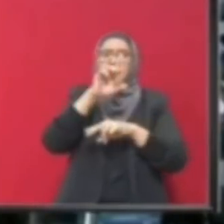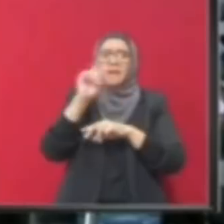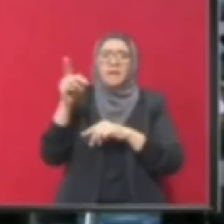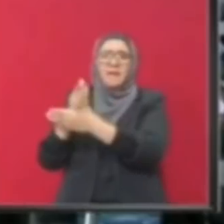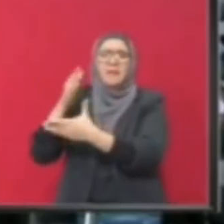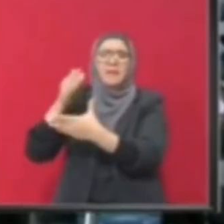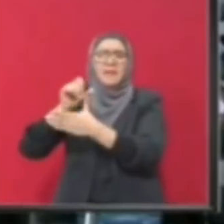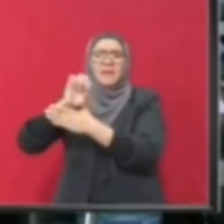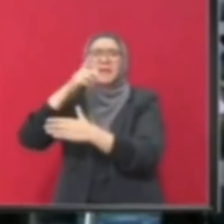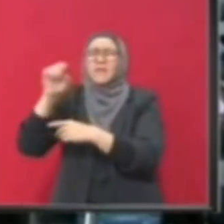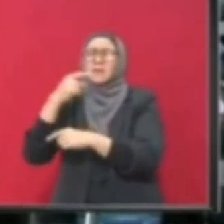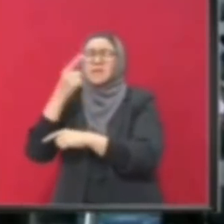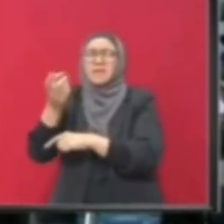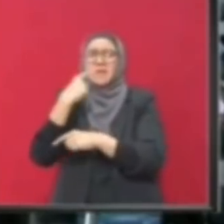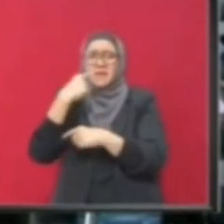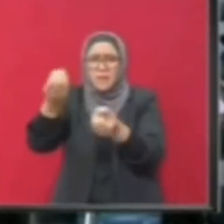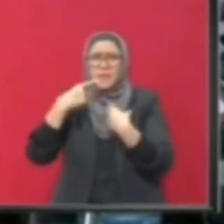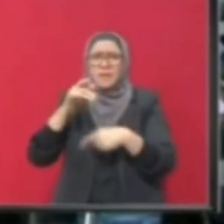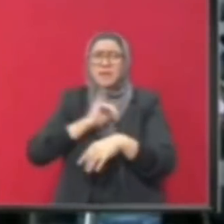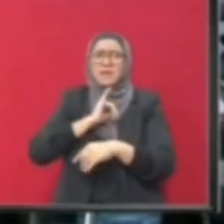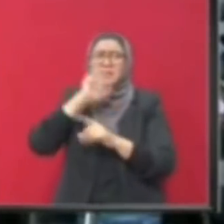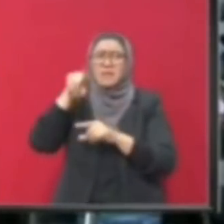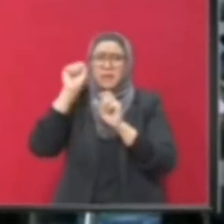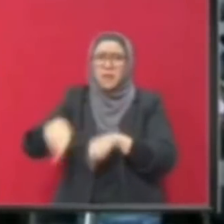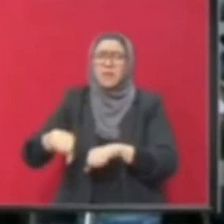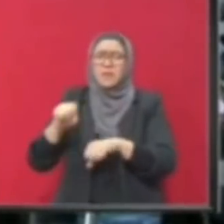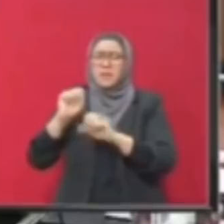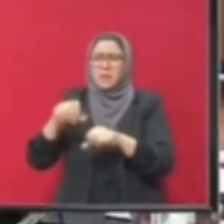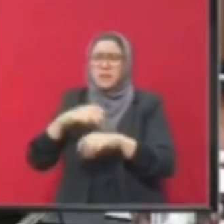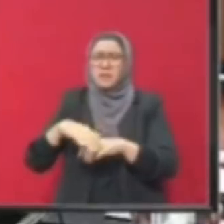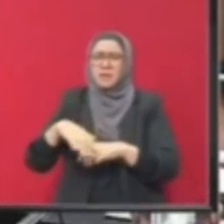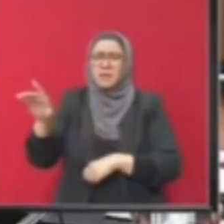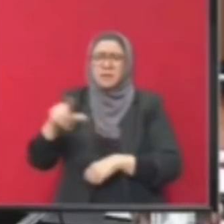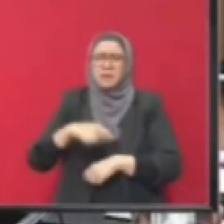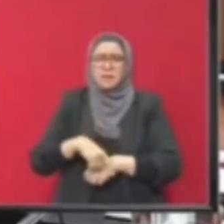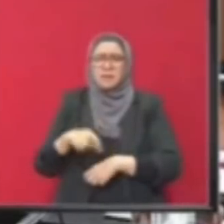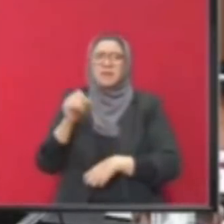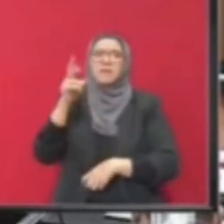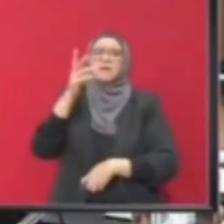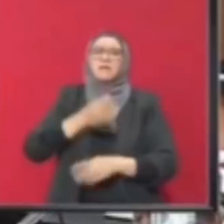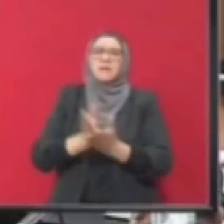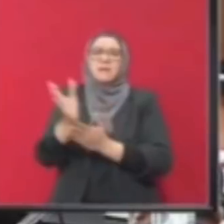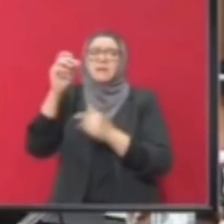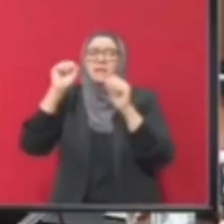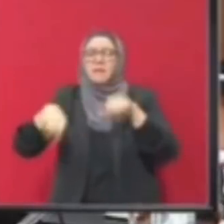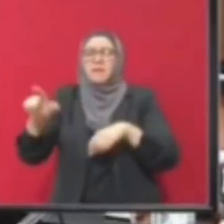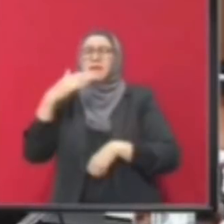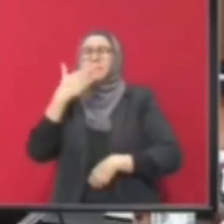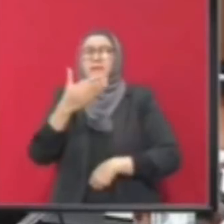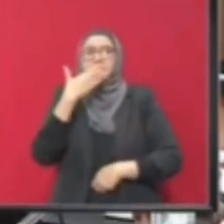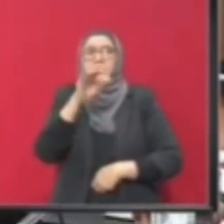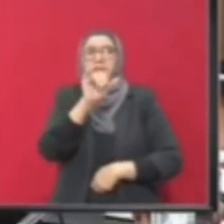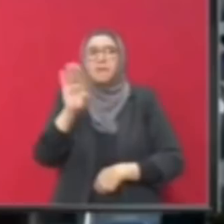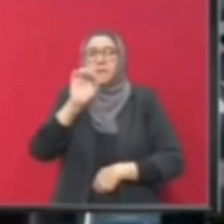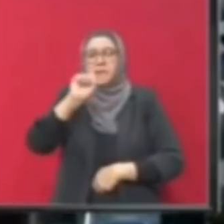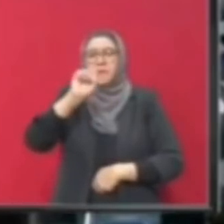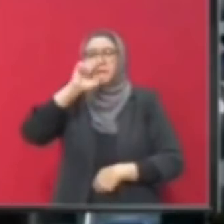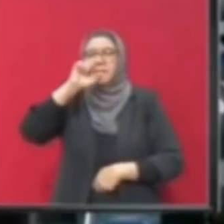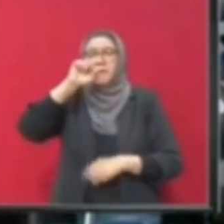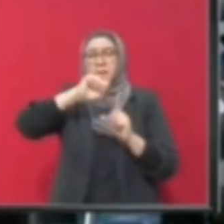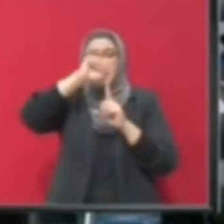penting. Janji tadi mau bagi ruang sama saya, boleh? Sikit. Terima kasih. Terima kasih yang berhormat sempurna. Saya